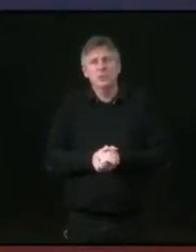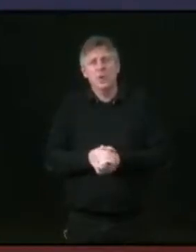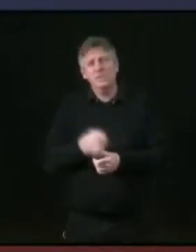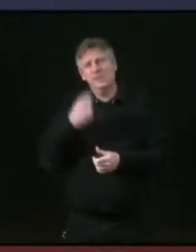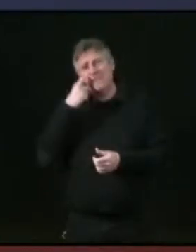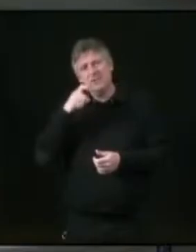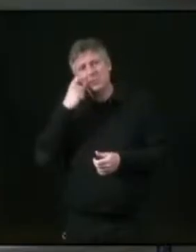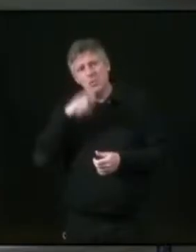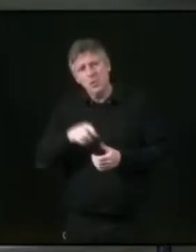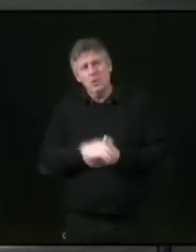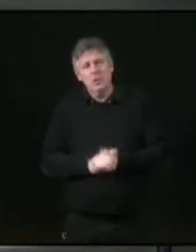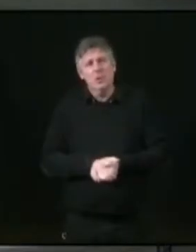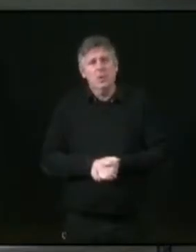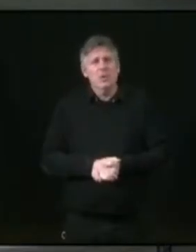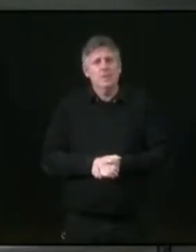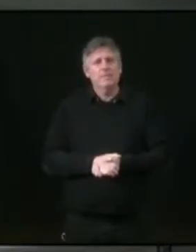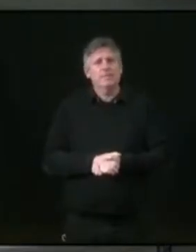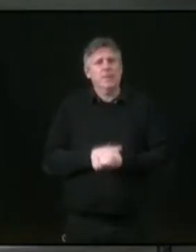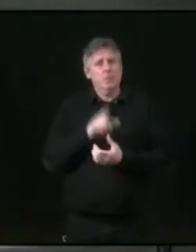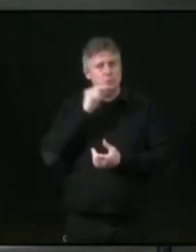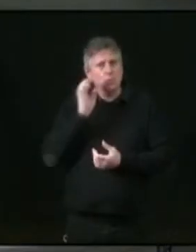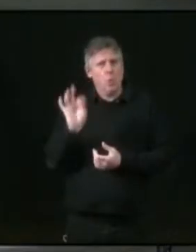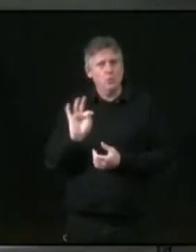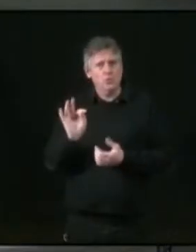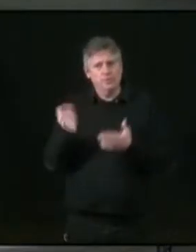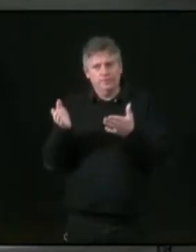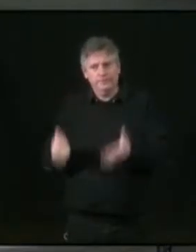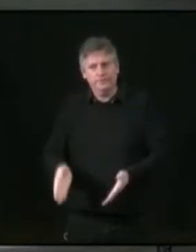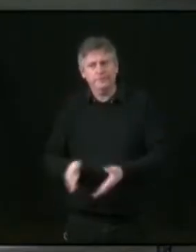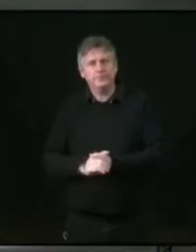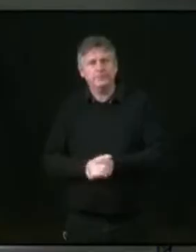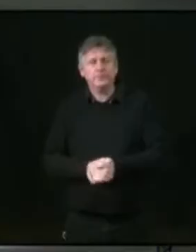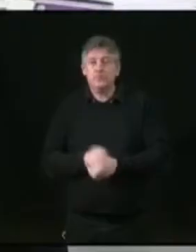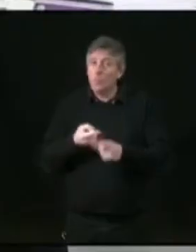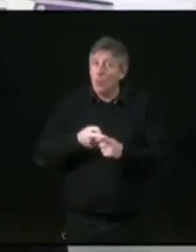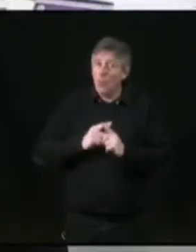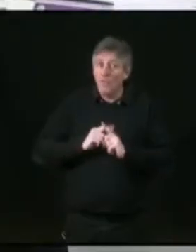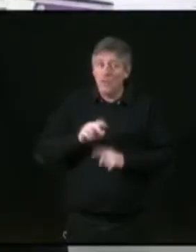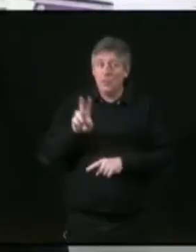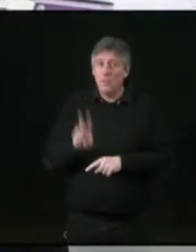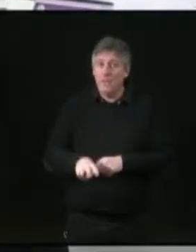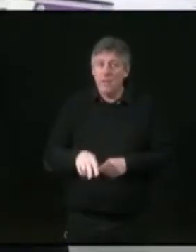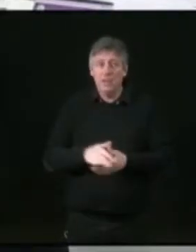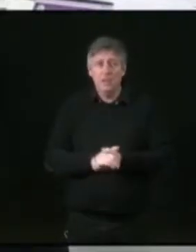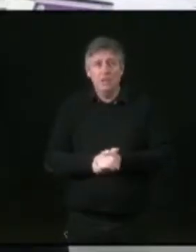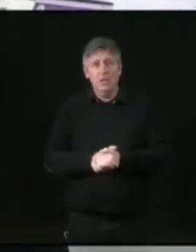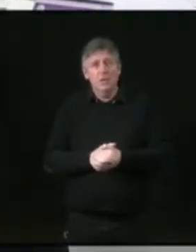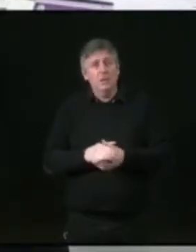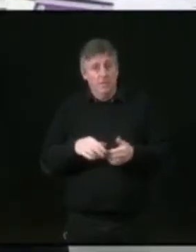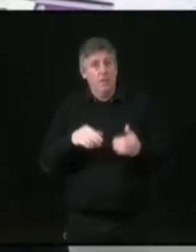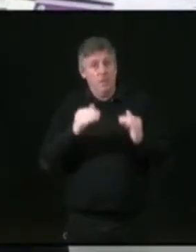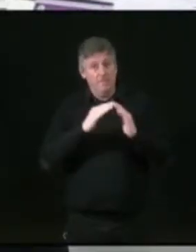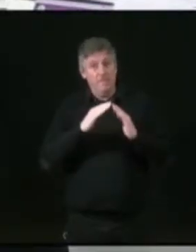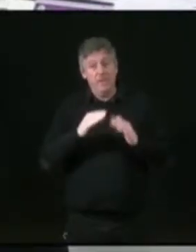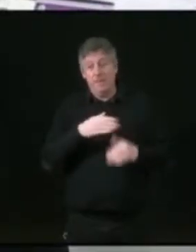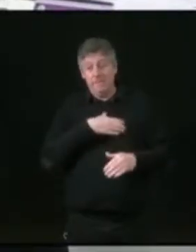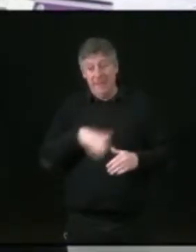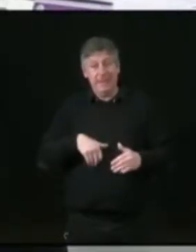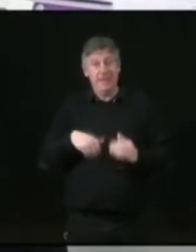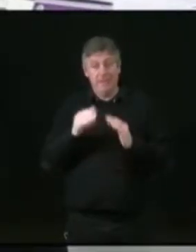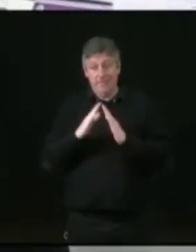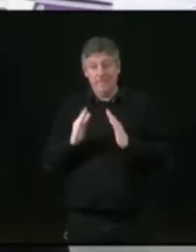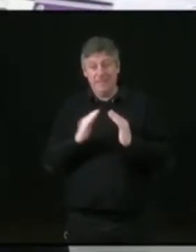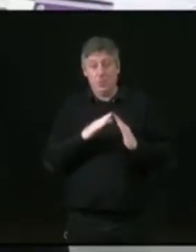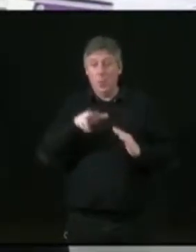sur le fait que, donc on est tout à fait convaincu qu'il est essentiel de maintenir un foncier important dans la municipalité pour